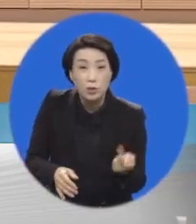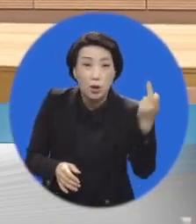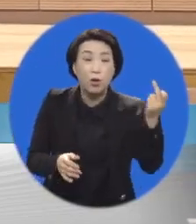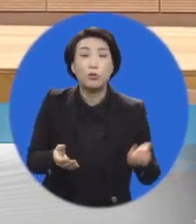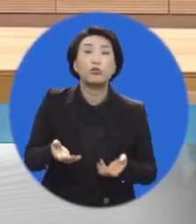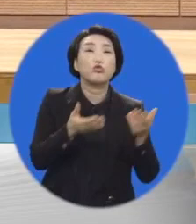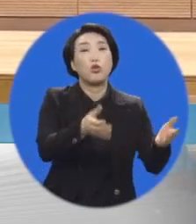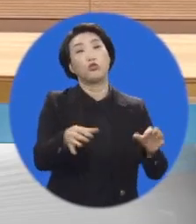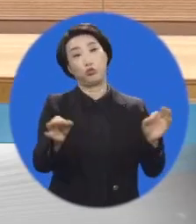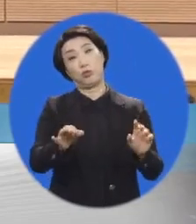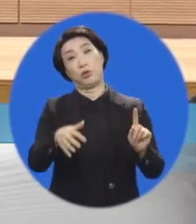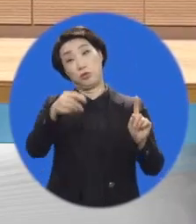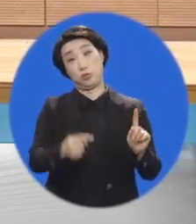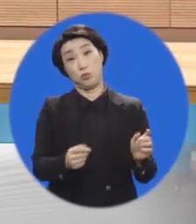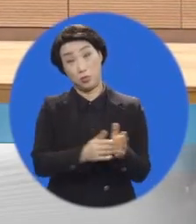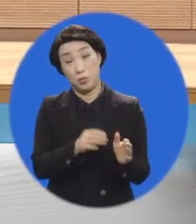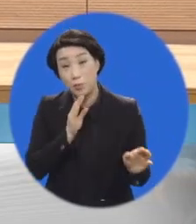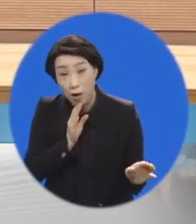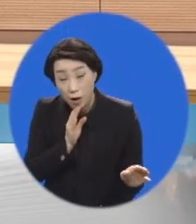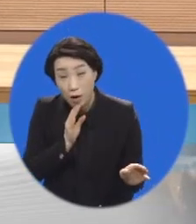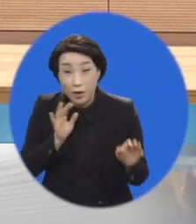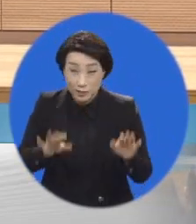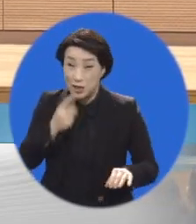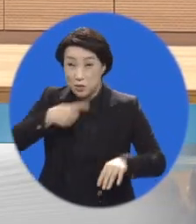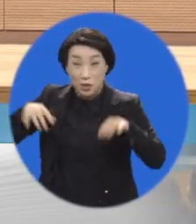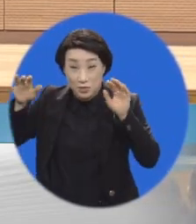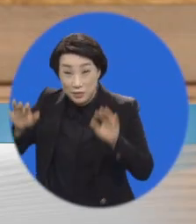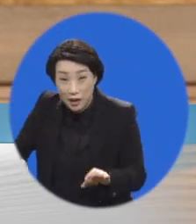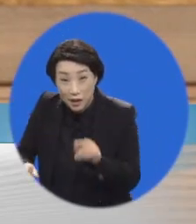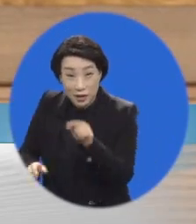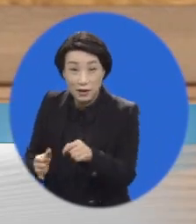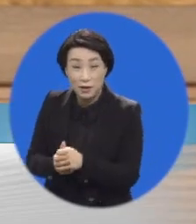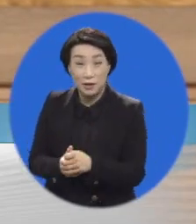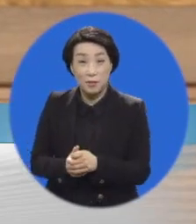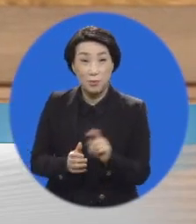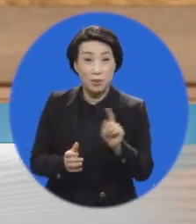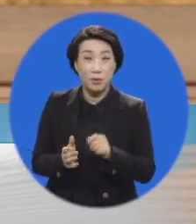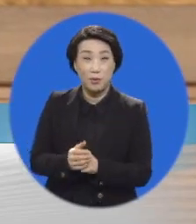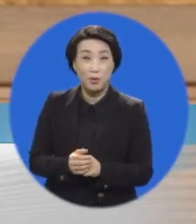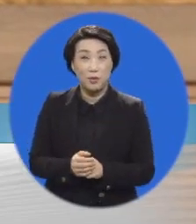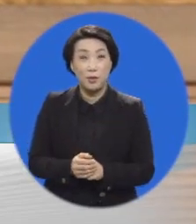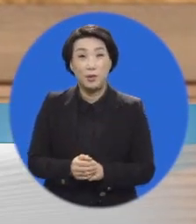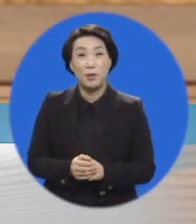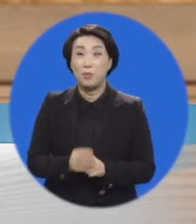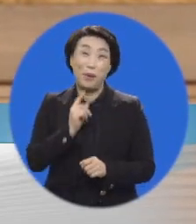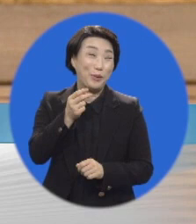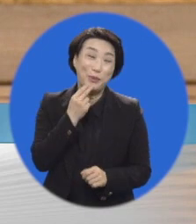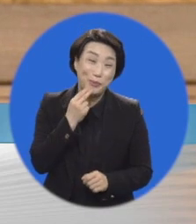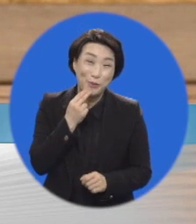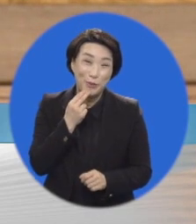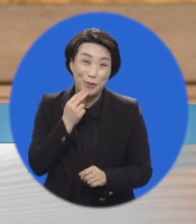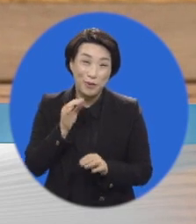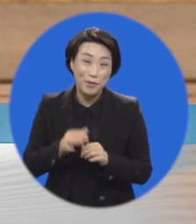수중에 들어갔지만 그러나 천사가 다른 분 말도 없이